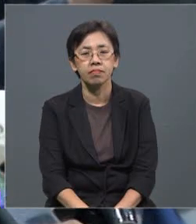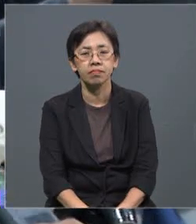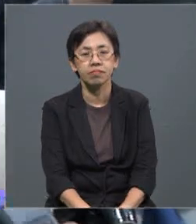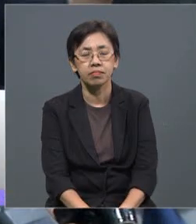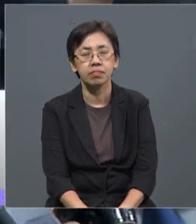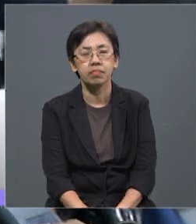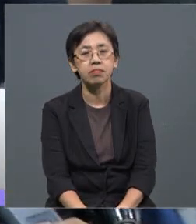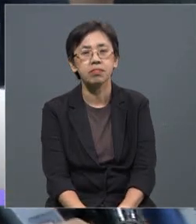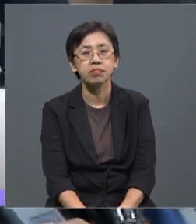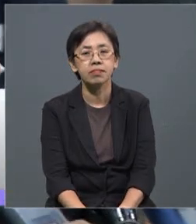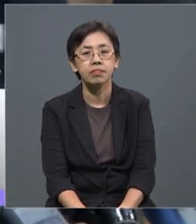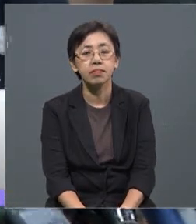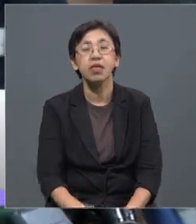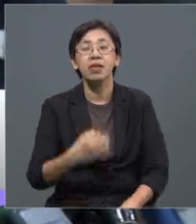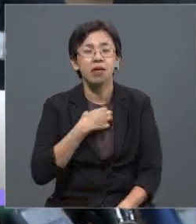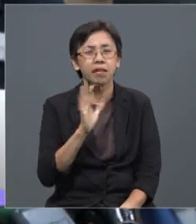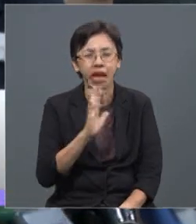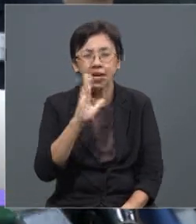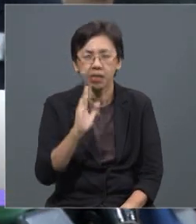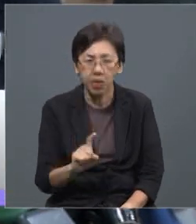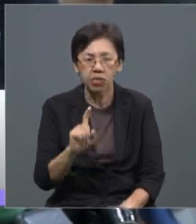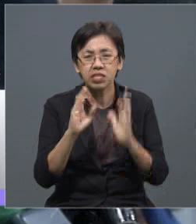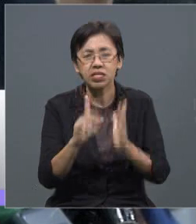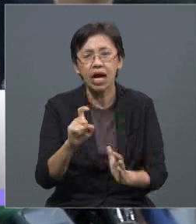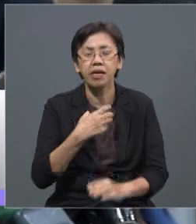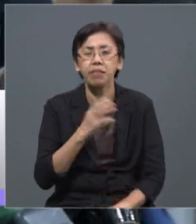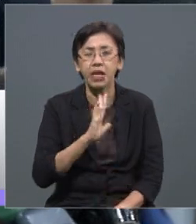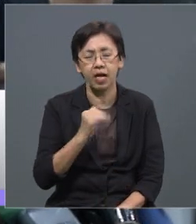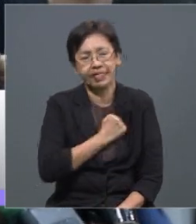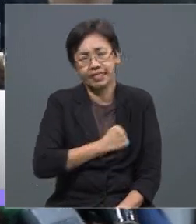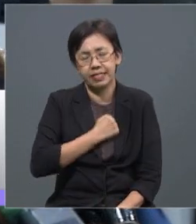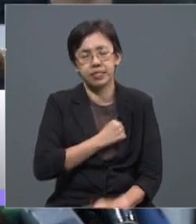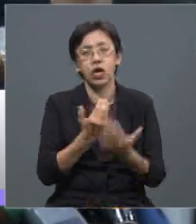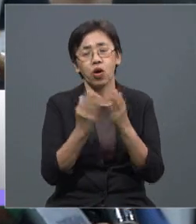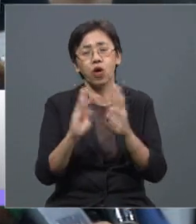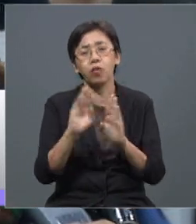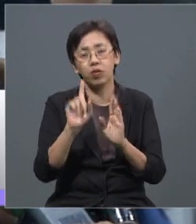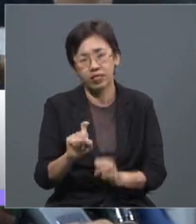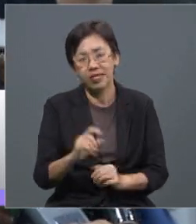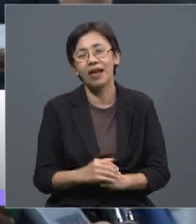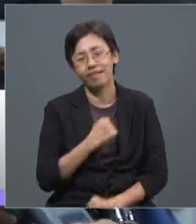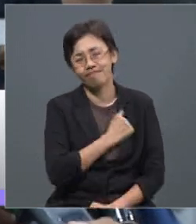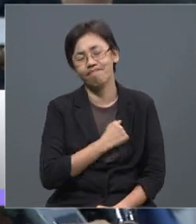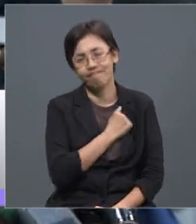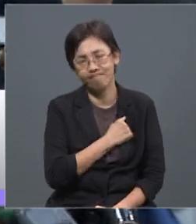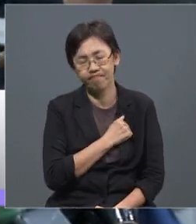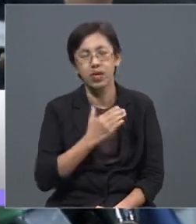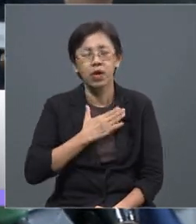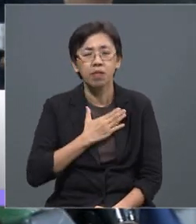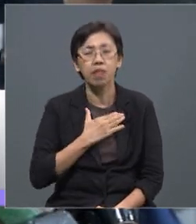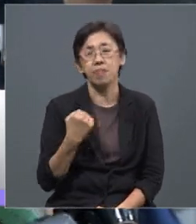ญเสียเนี่ยผมว่าไม่มีใครอยากให้มีการสูญเสียเกิดขึ้นนะครับก็ขอแสดงความเสียใจไปอย่างครอบครัวด้วยแล้วกันนะครับผมมั่นใจ